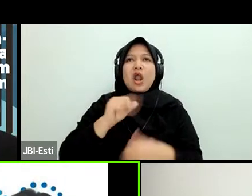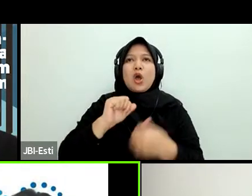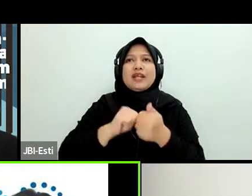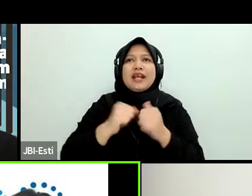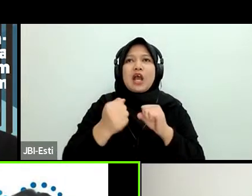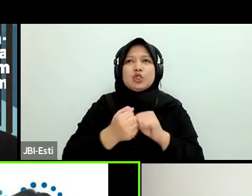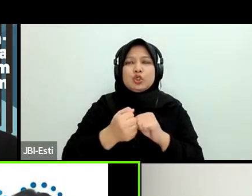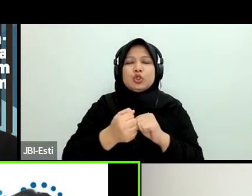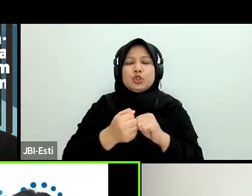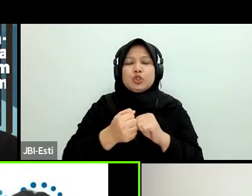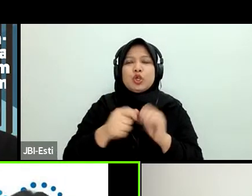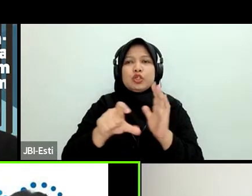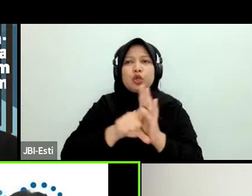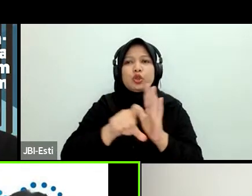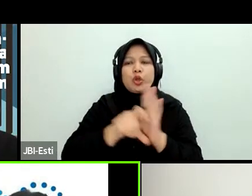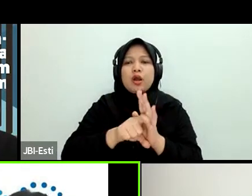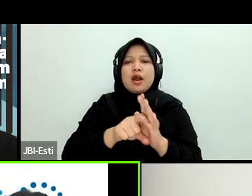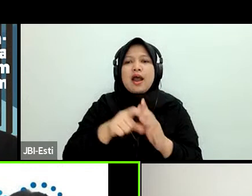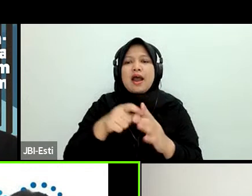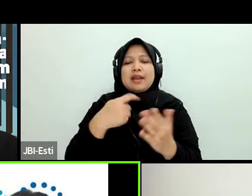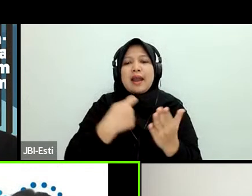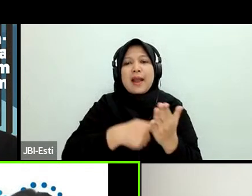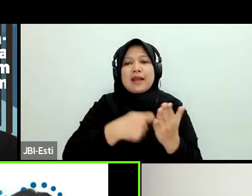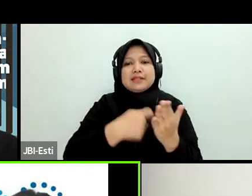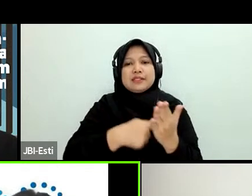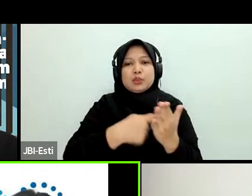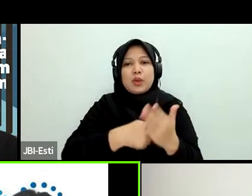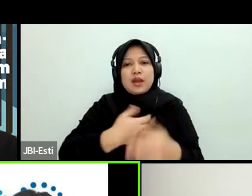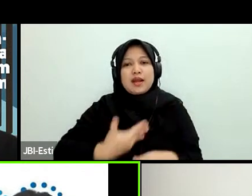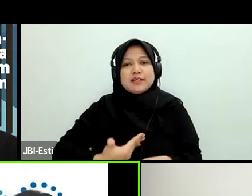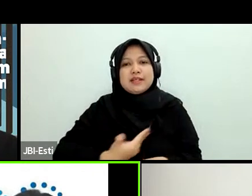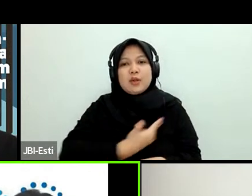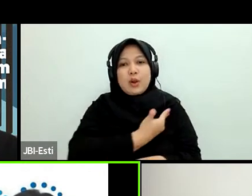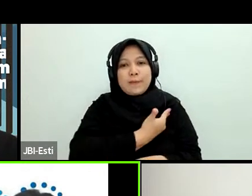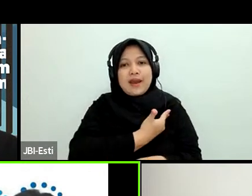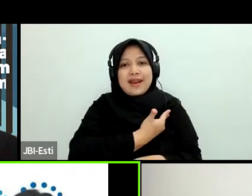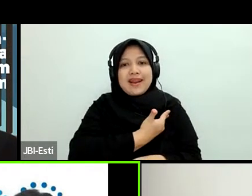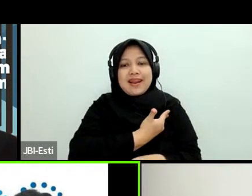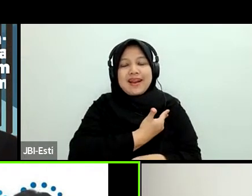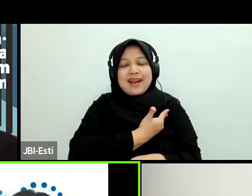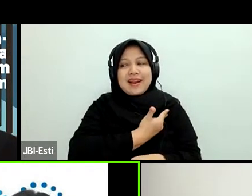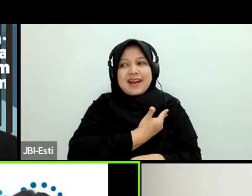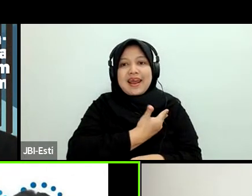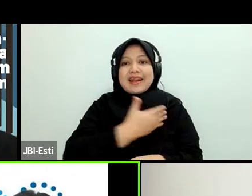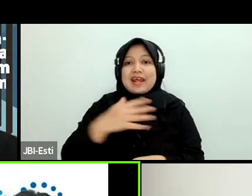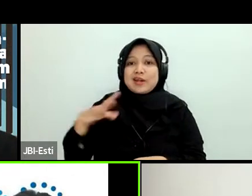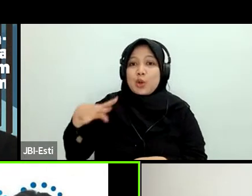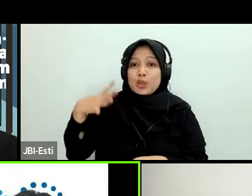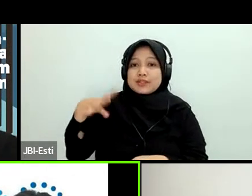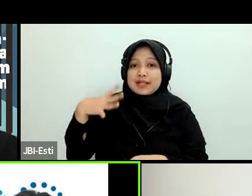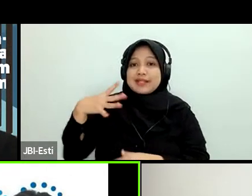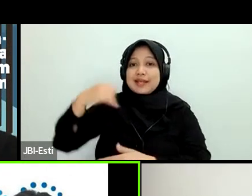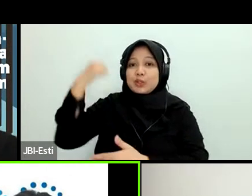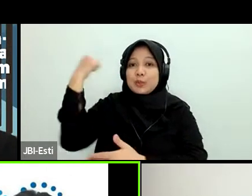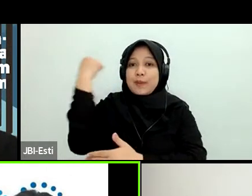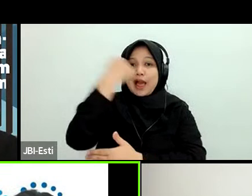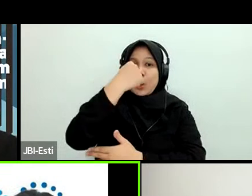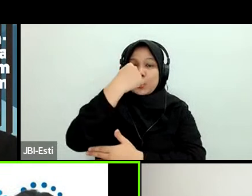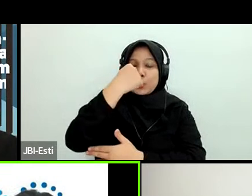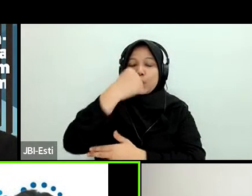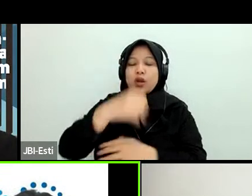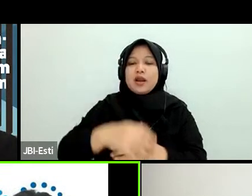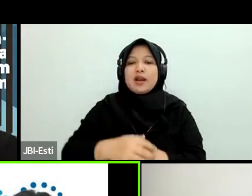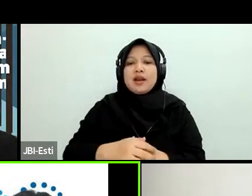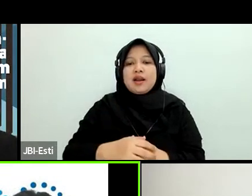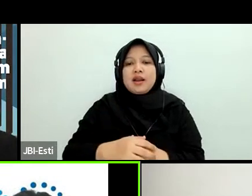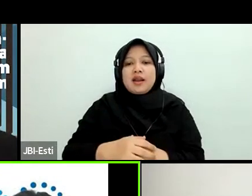kasusnya mahasiswi sebagai korban dan dosen sebagai pelaku Kita kan nggak tahu ya